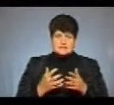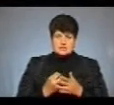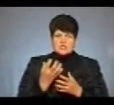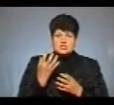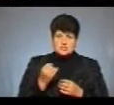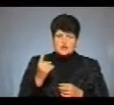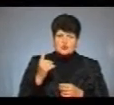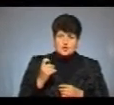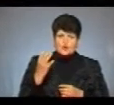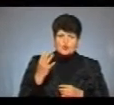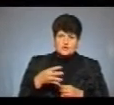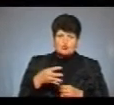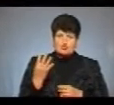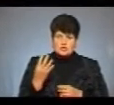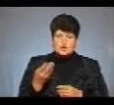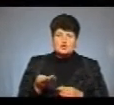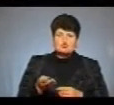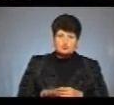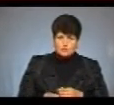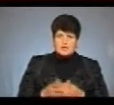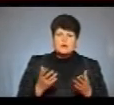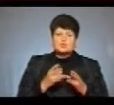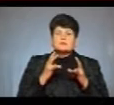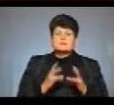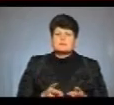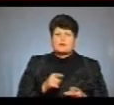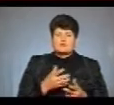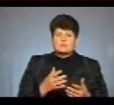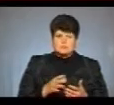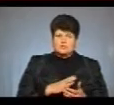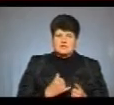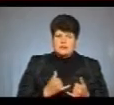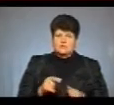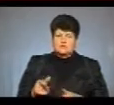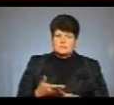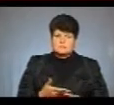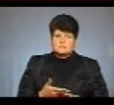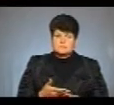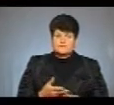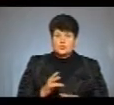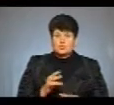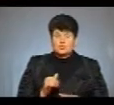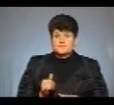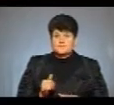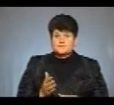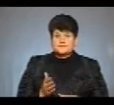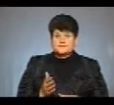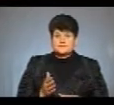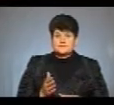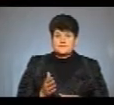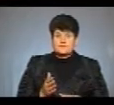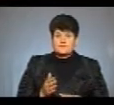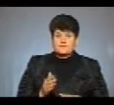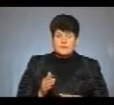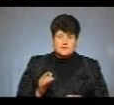ще 144 штуки. Яку небезпеку вони становили для жителів міста? Ну, резонанс цієї